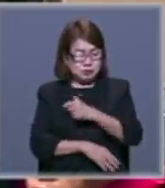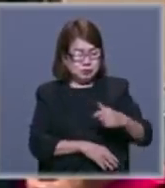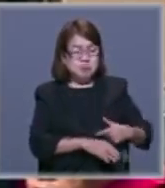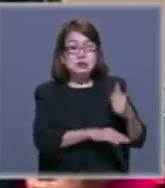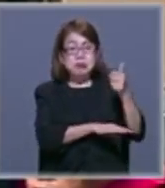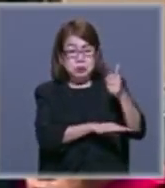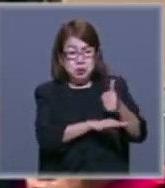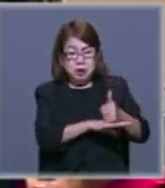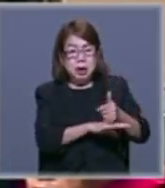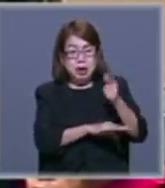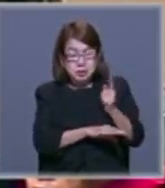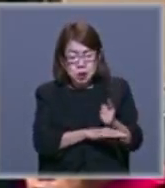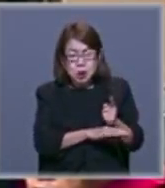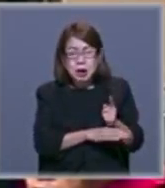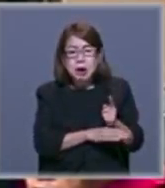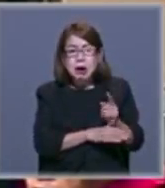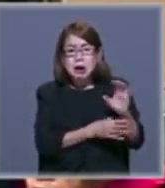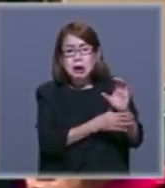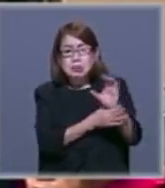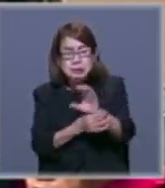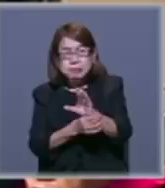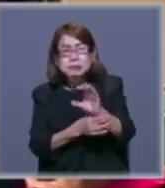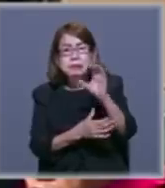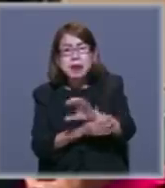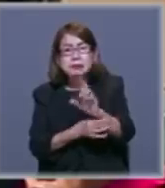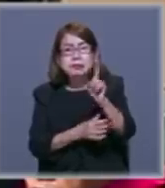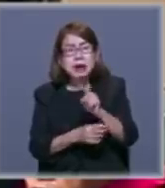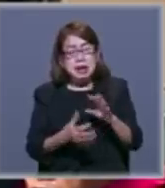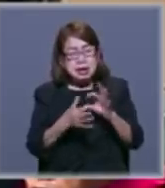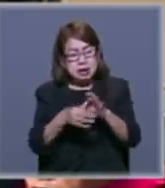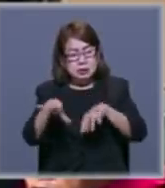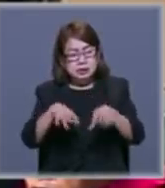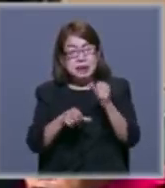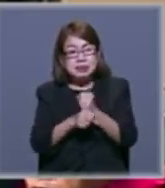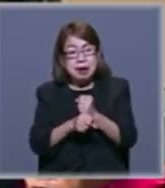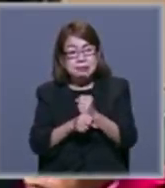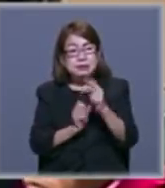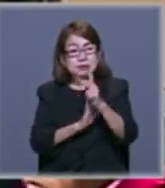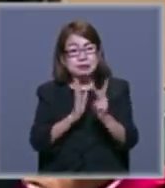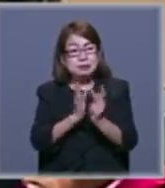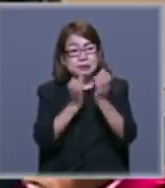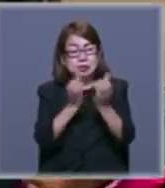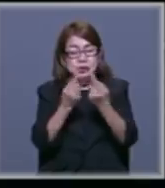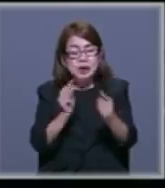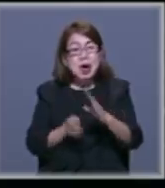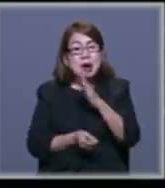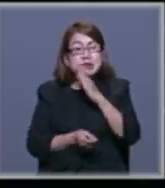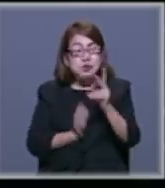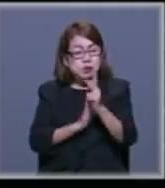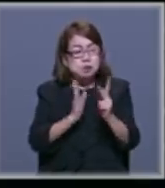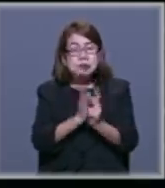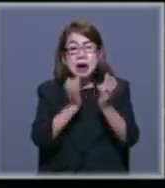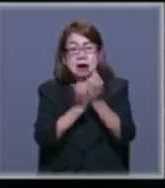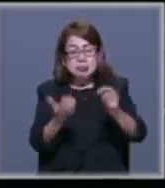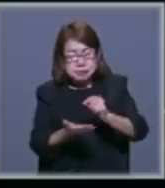ช้บังคับแก่การกระทำหรือกิจกรรมทางรัฐธรรมนูญในกรณีที่ไม่มีบทบัญญัติและอักษรของรัฐธรรมนูญ